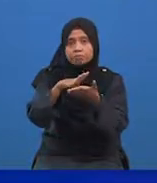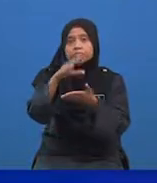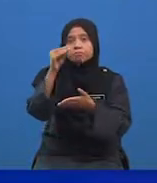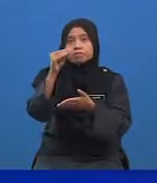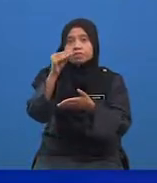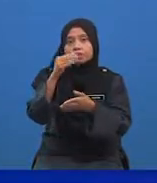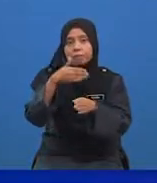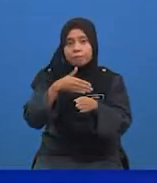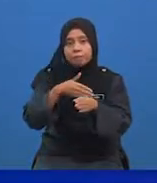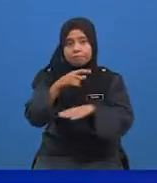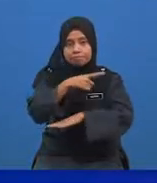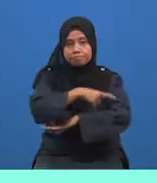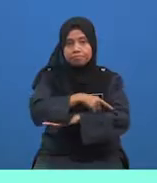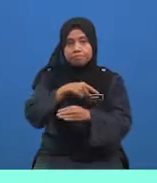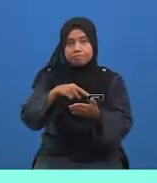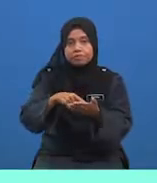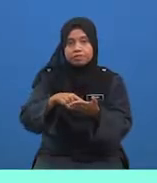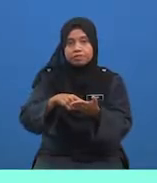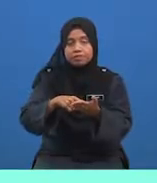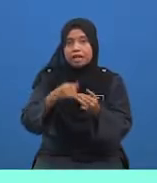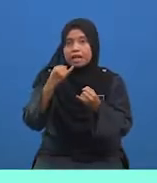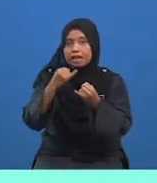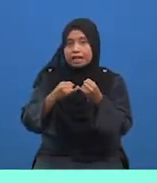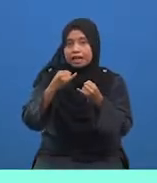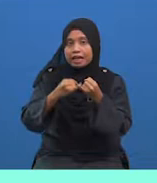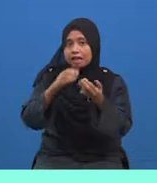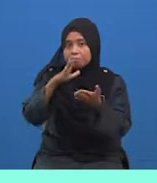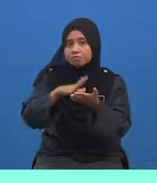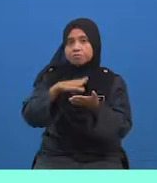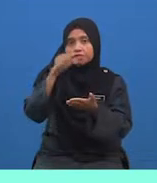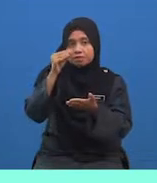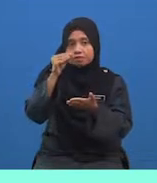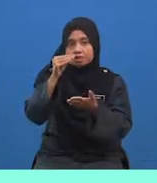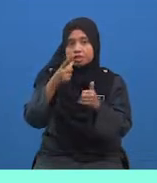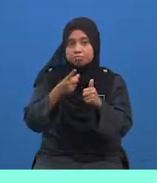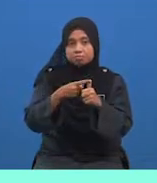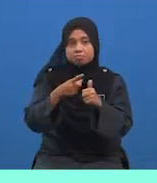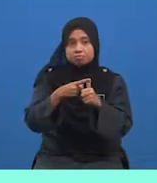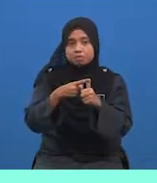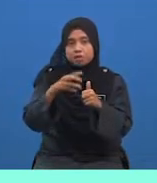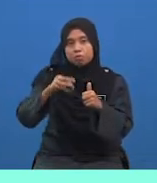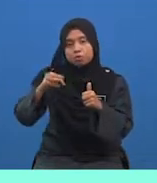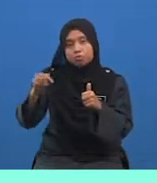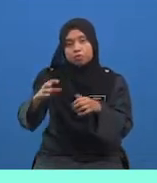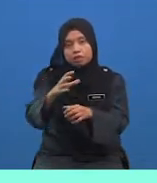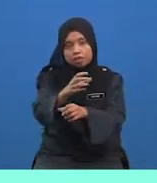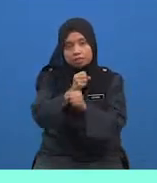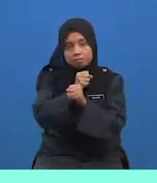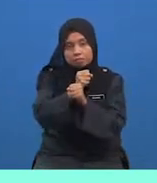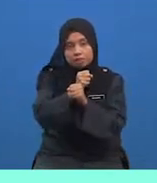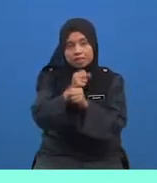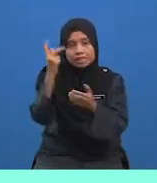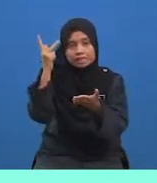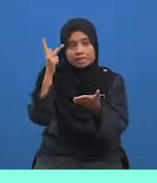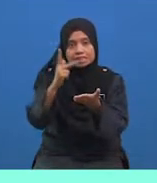kita pada hari ini. Di akhir pembelajaran, pertama, murid-murid dapat